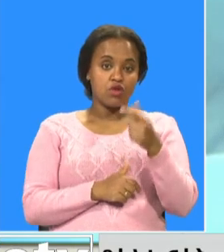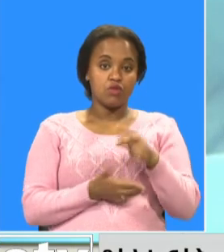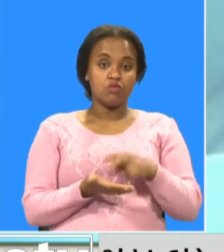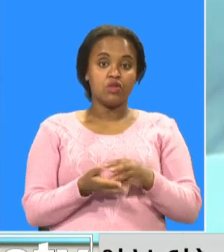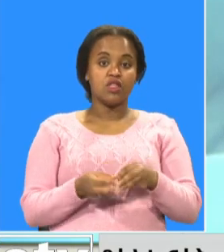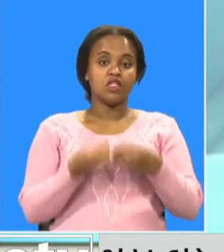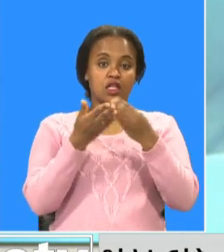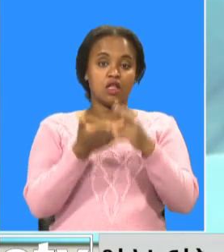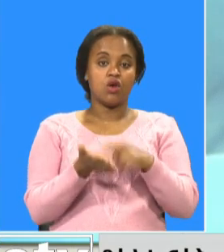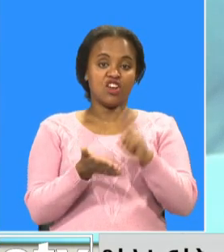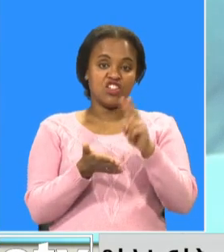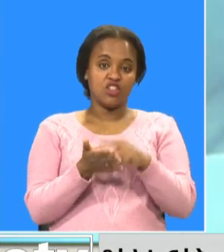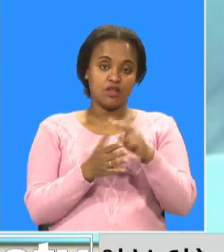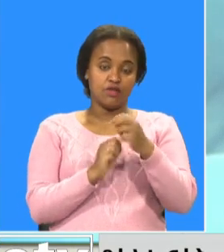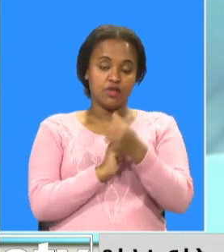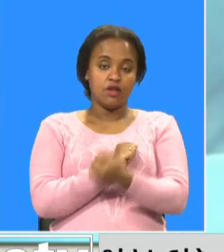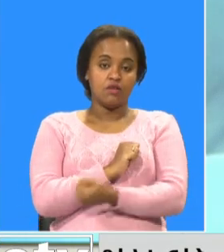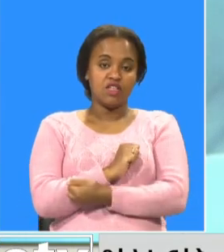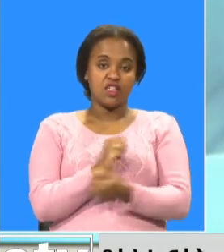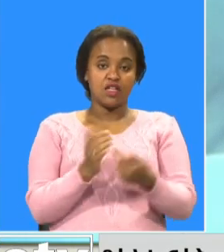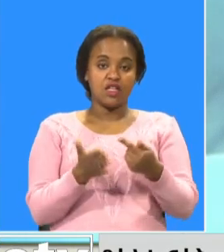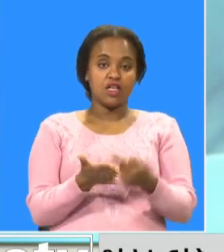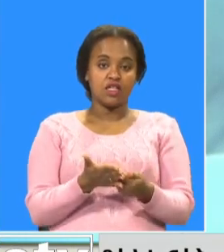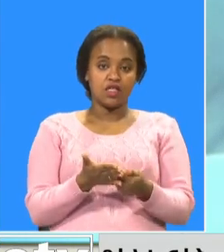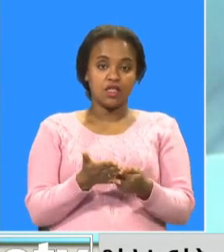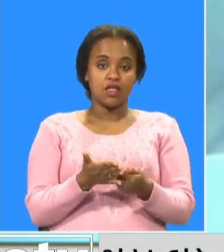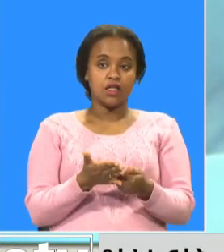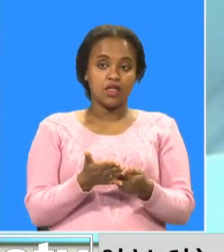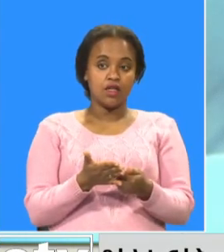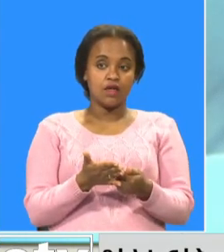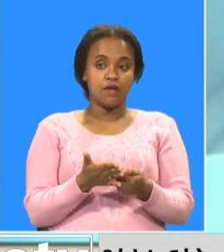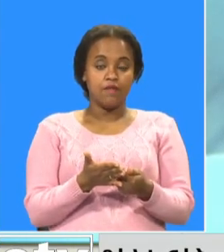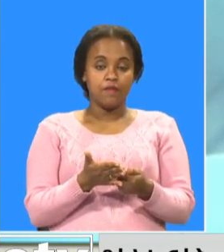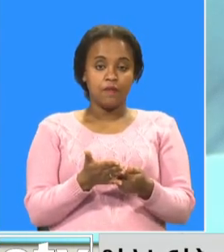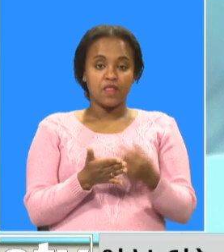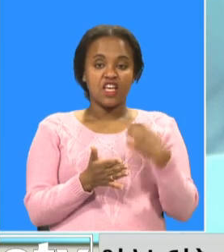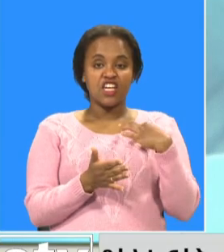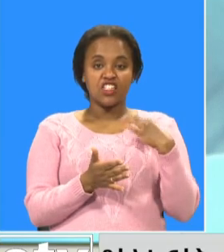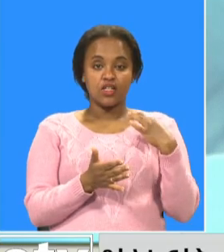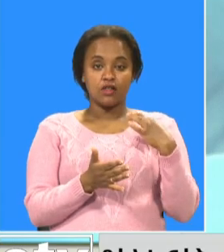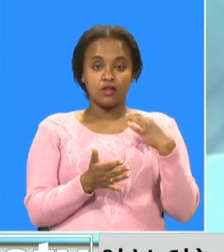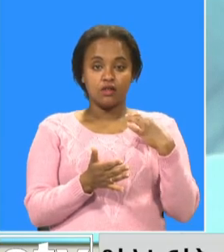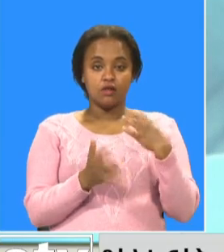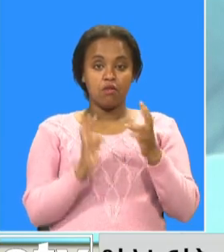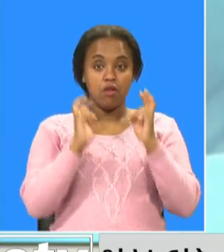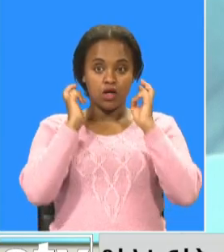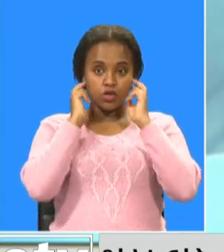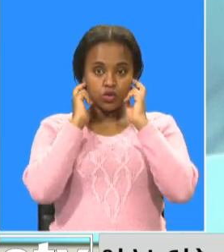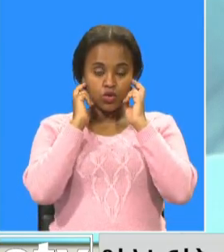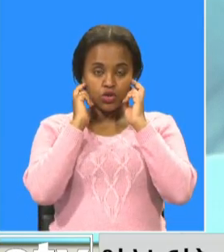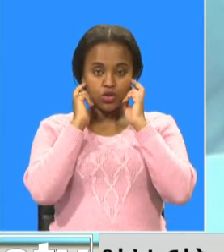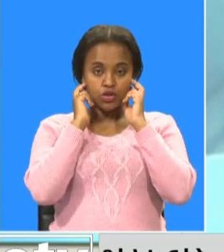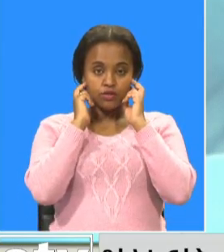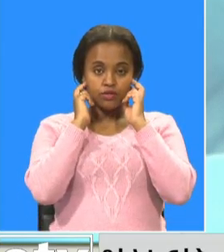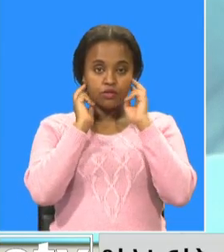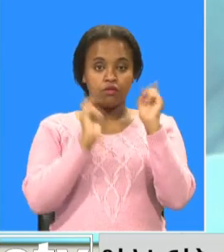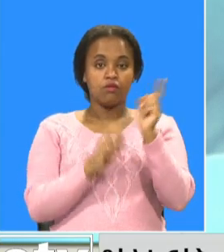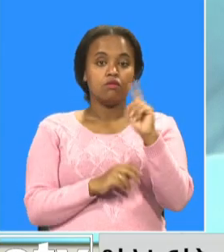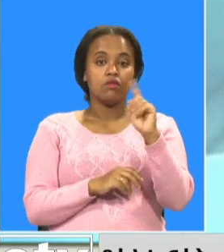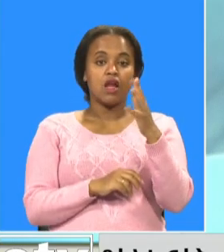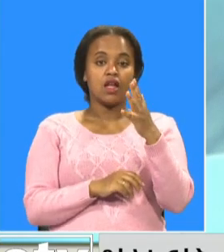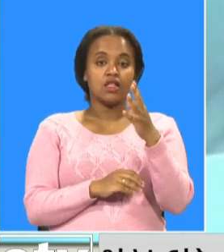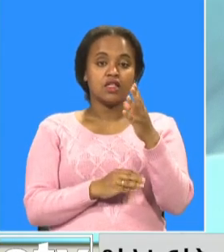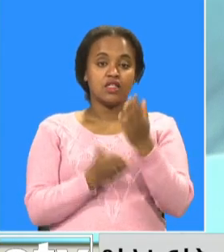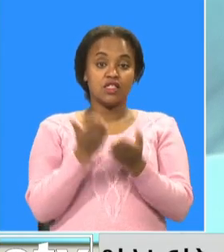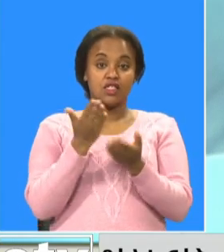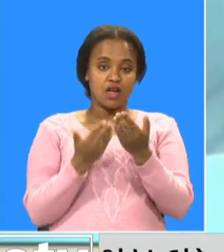መሰረት የዚህ ነን ሜዲካል ይሆኑ የጨርቅ ማስኮች ምን አይነት ስታንዳርድ